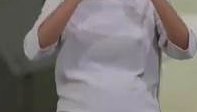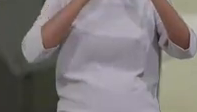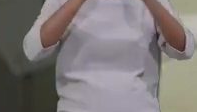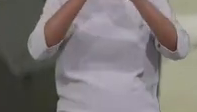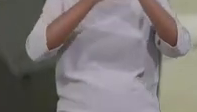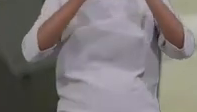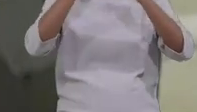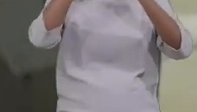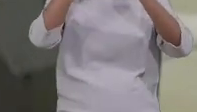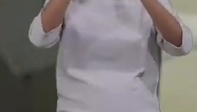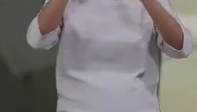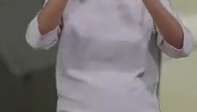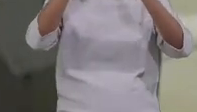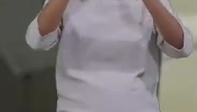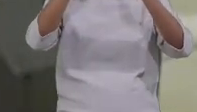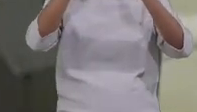Père impartial.